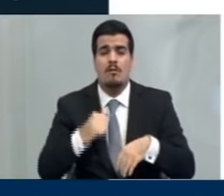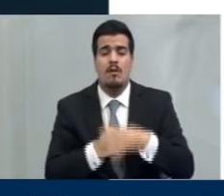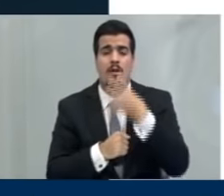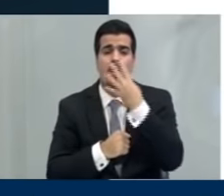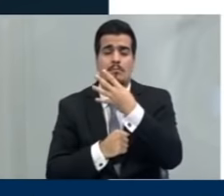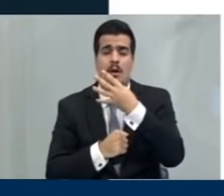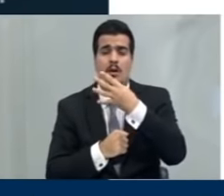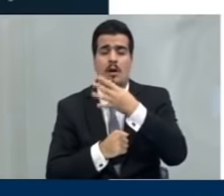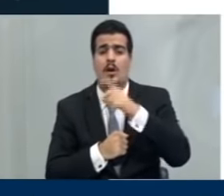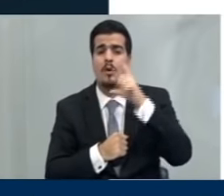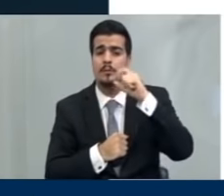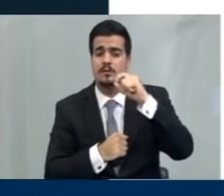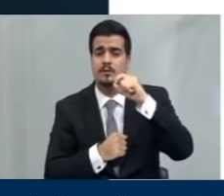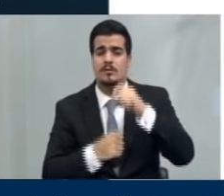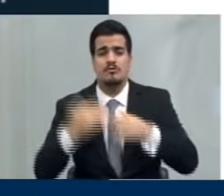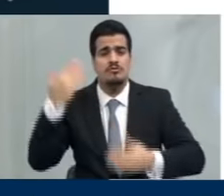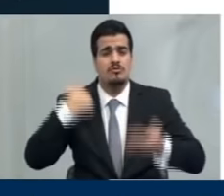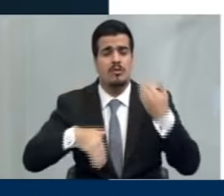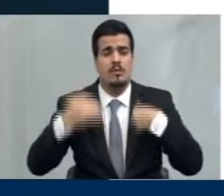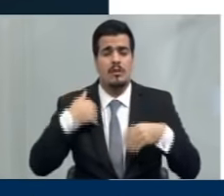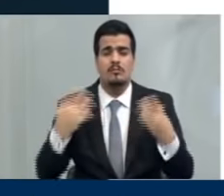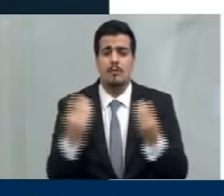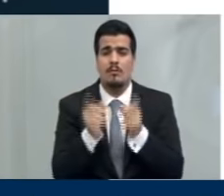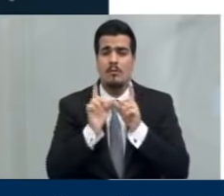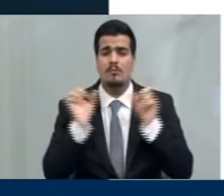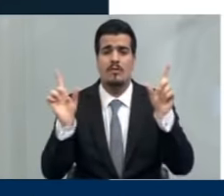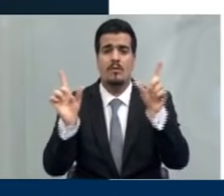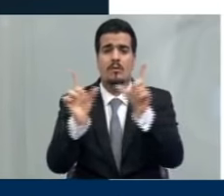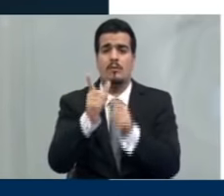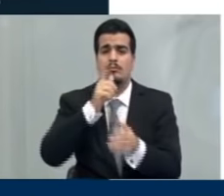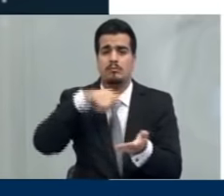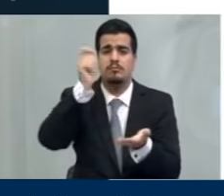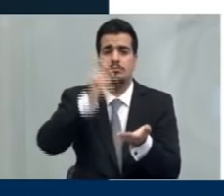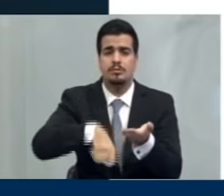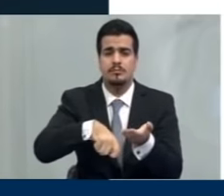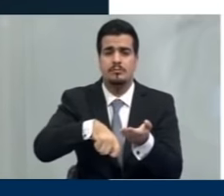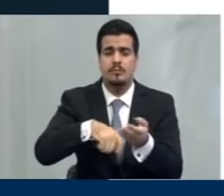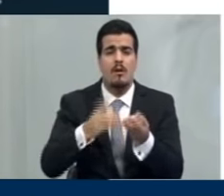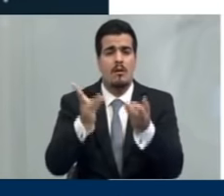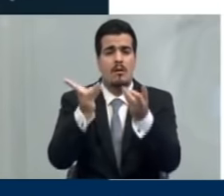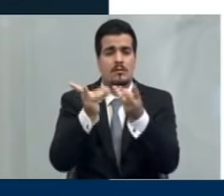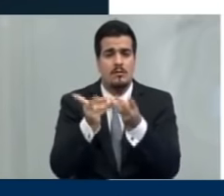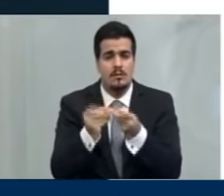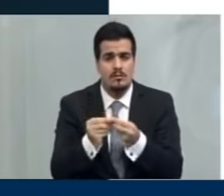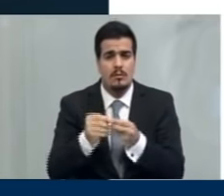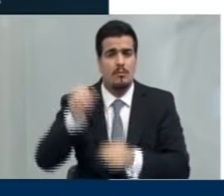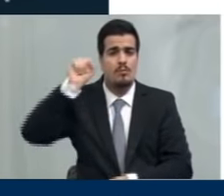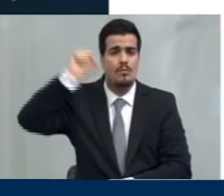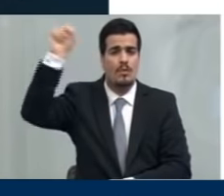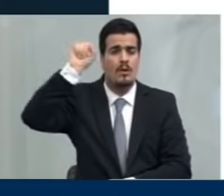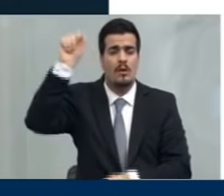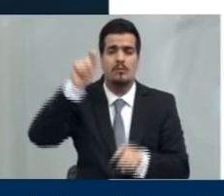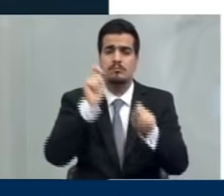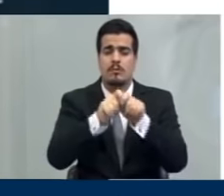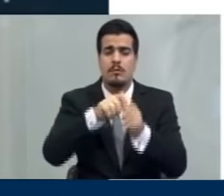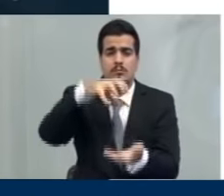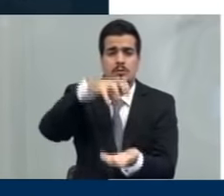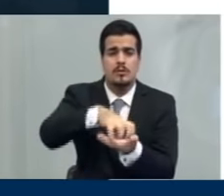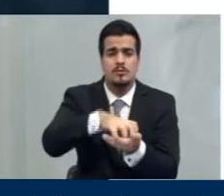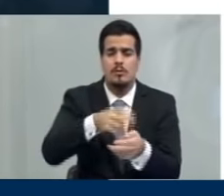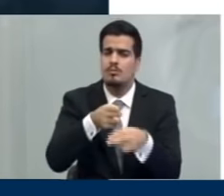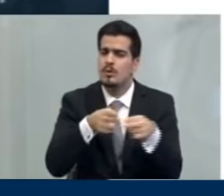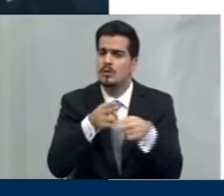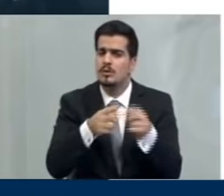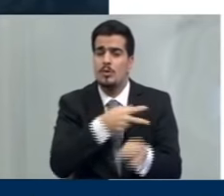54 جريحا. وأضافت المفوضية أنها وثقت قيام عدد من المتظاهرين بحرق مقر ودوائر